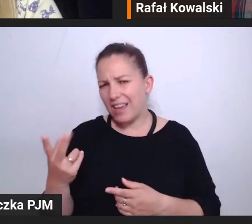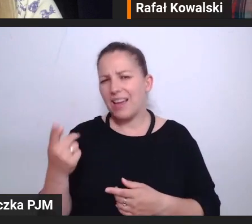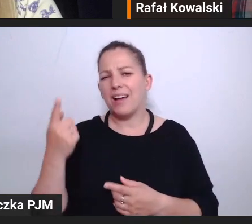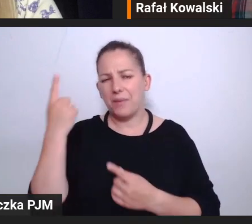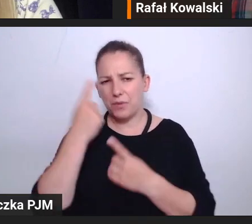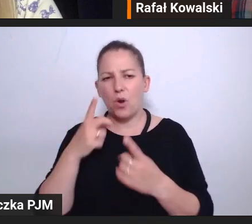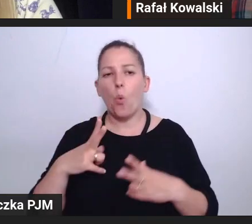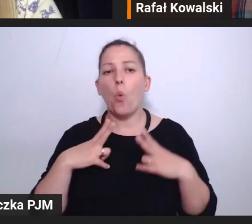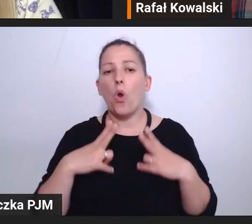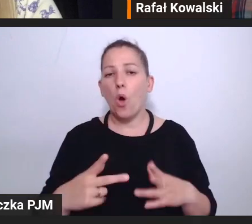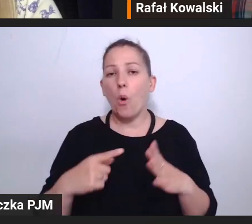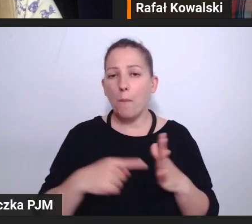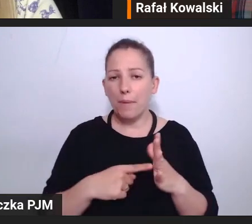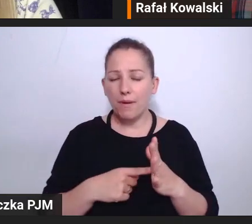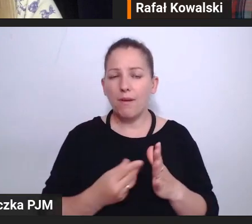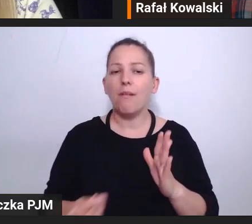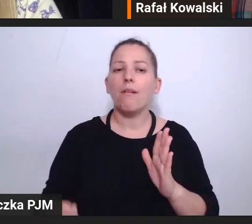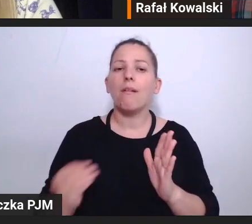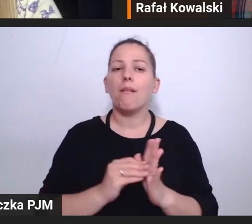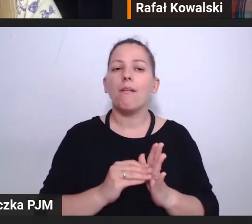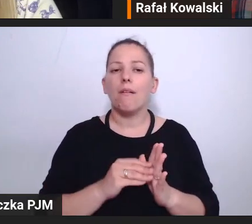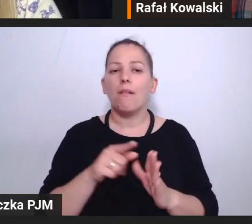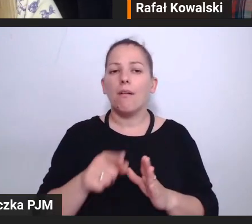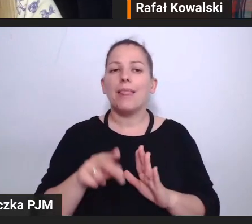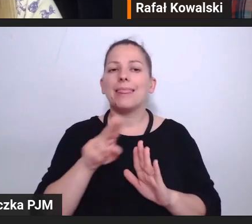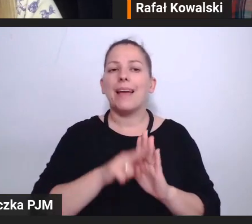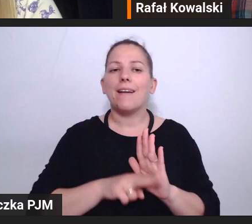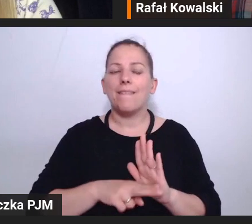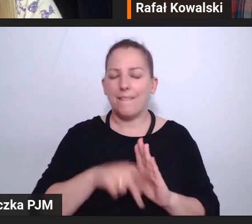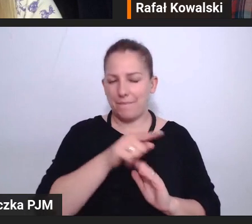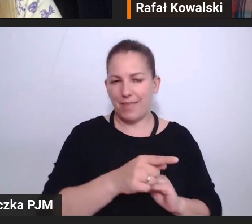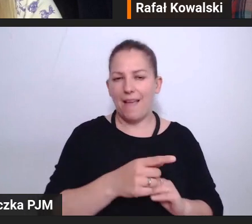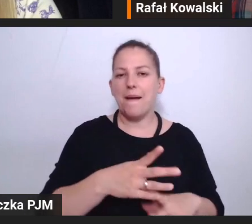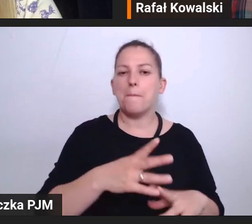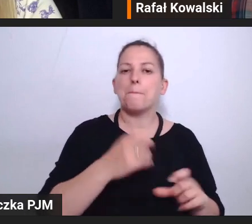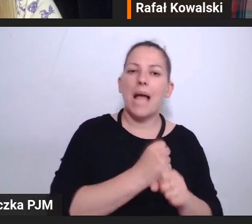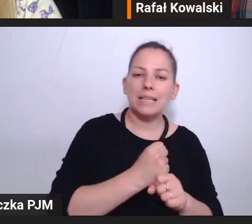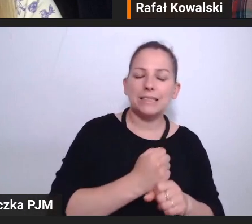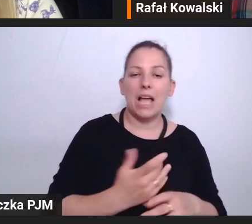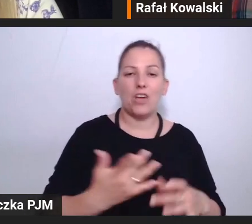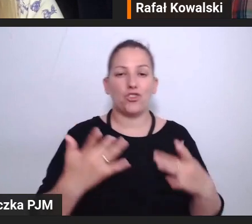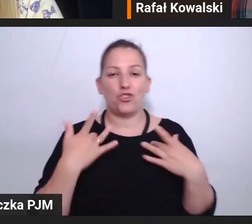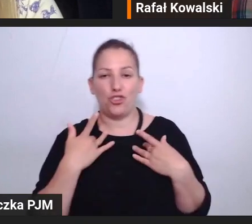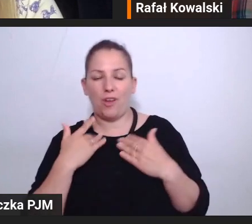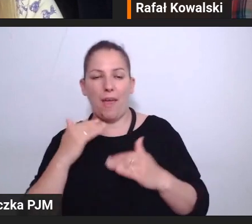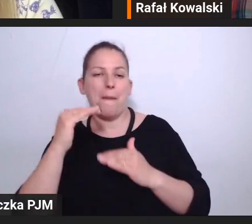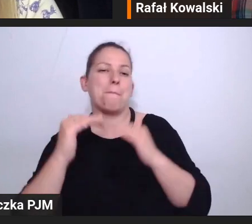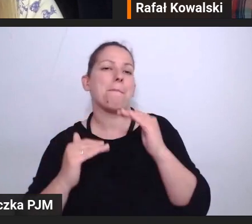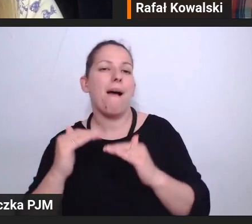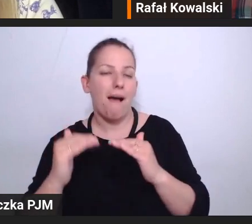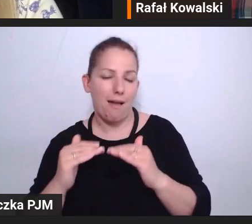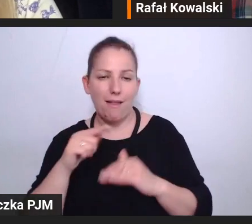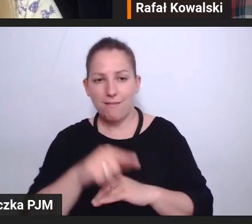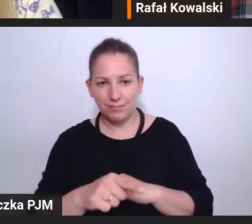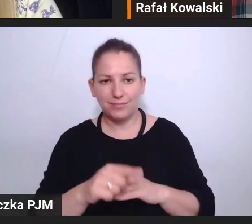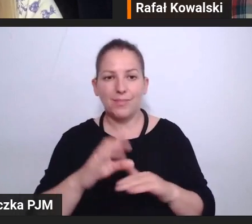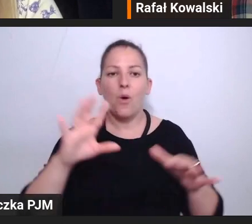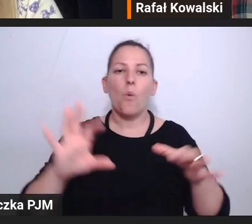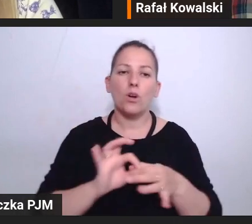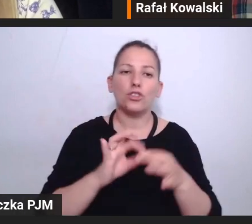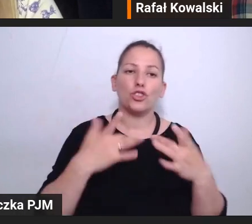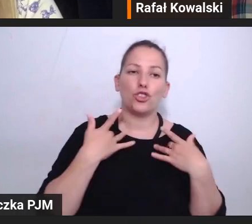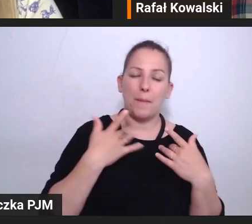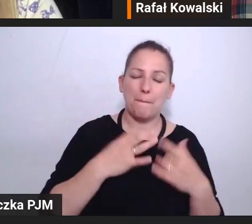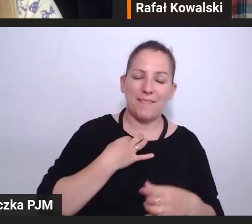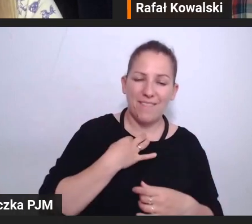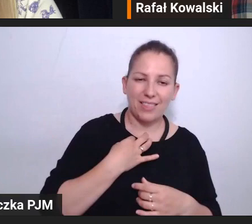I te urlopy właśnie zostały wprowadzone w związku z tą dyrektywą Work-Life Balance, czyli żeby jednak łączyć to życie prywatne